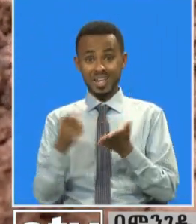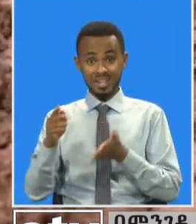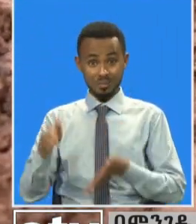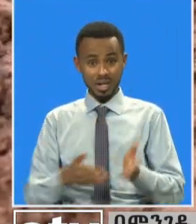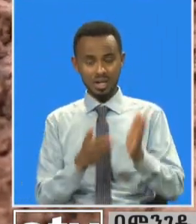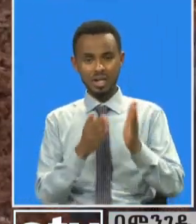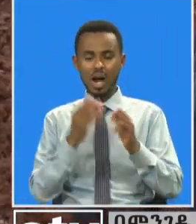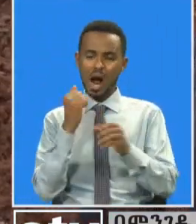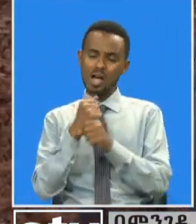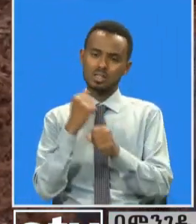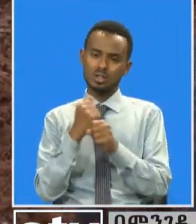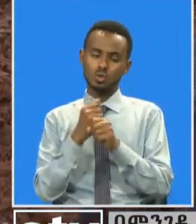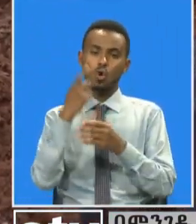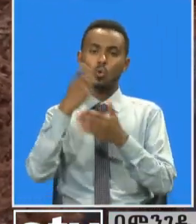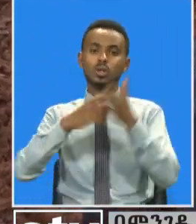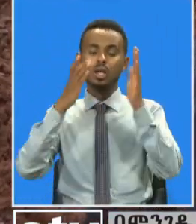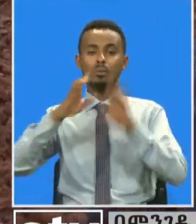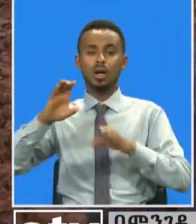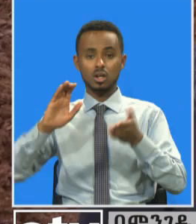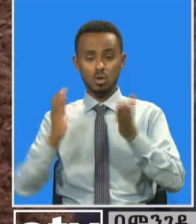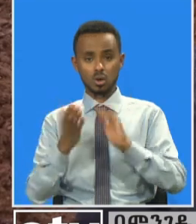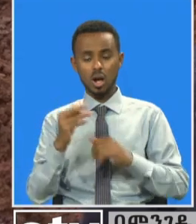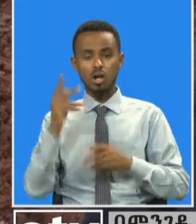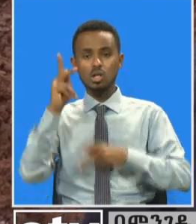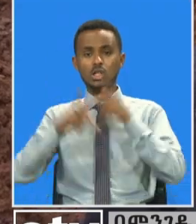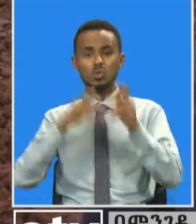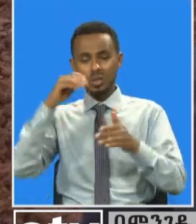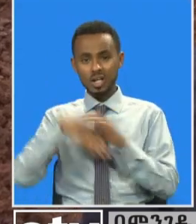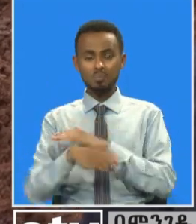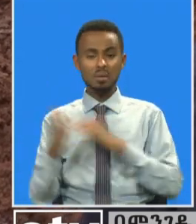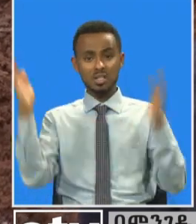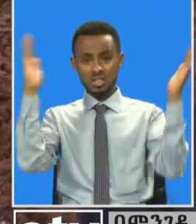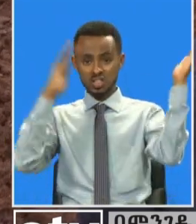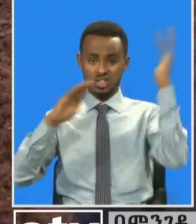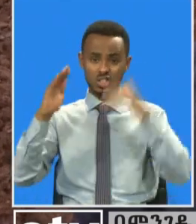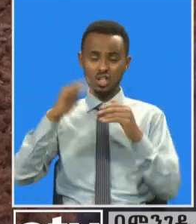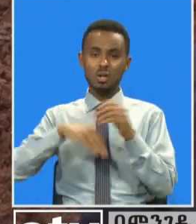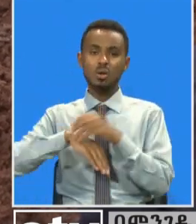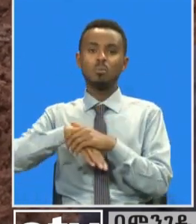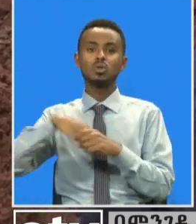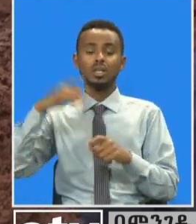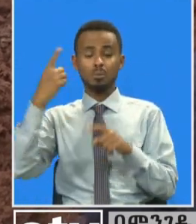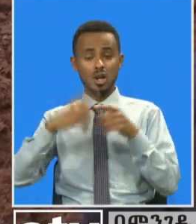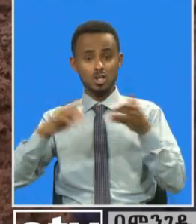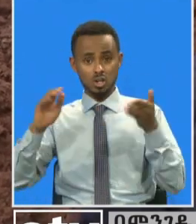ይሄን መንገድ አሰርቶ ውጤታማ እንዲሆንና ህዝቡ ከገባበት ችግር